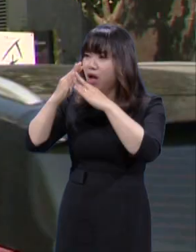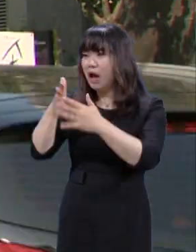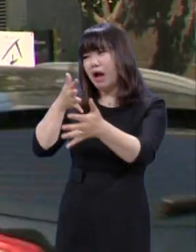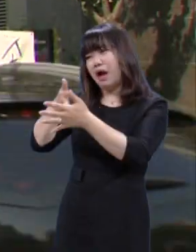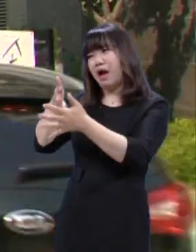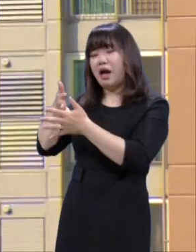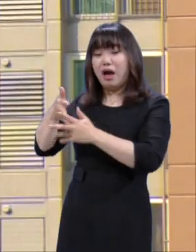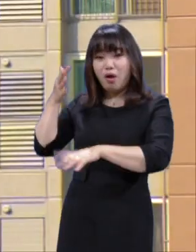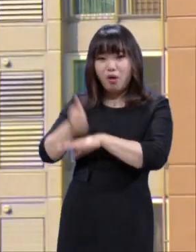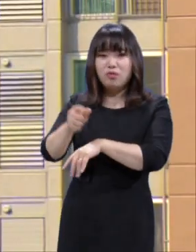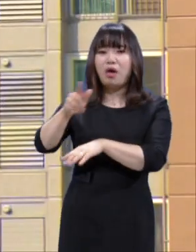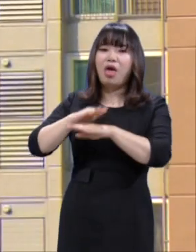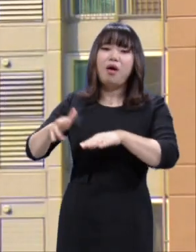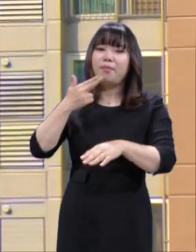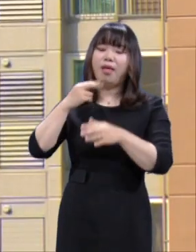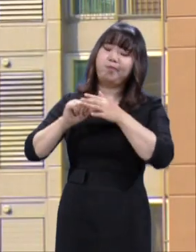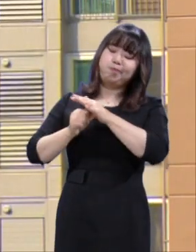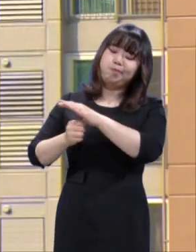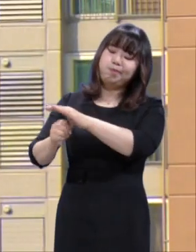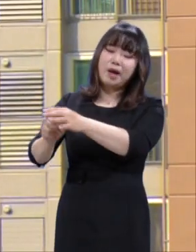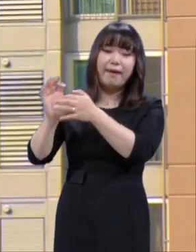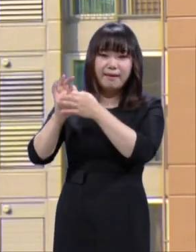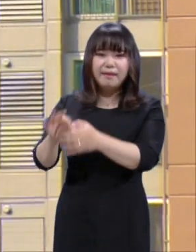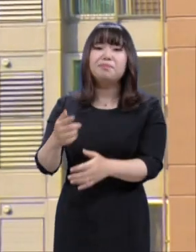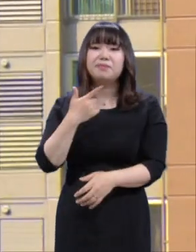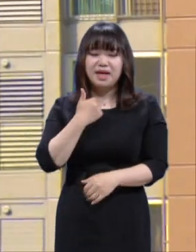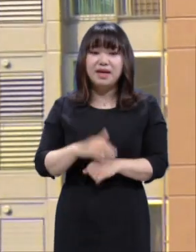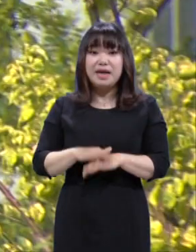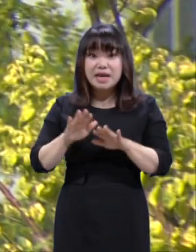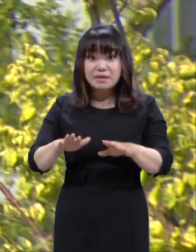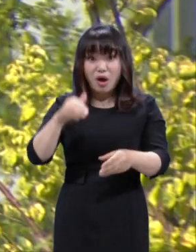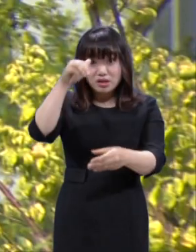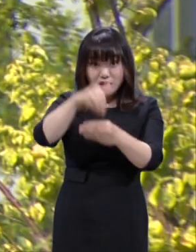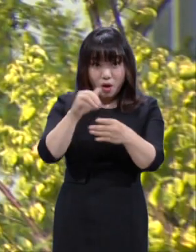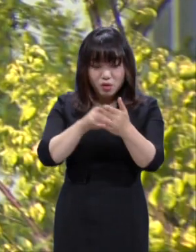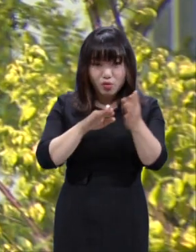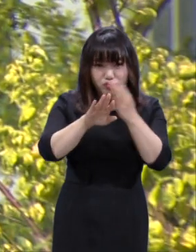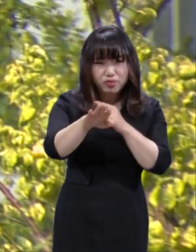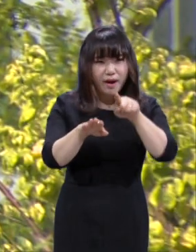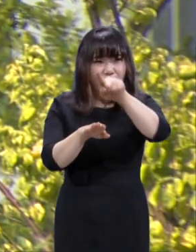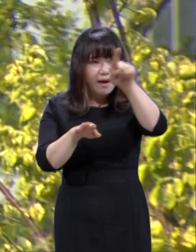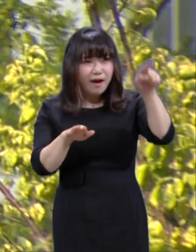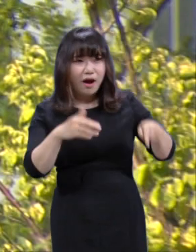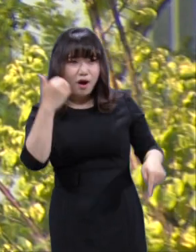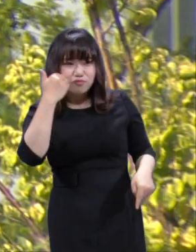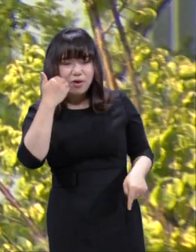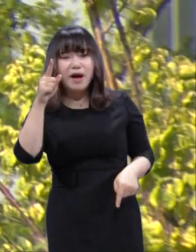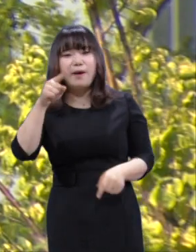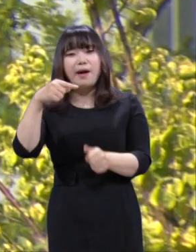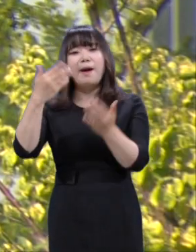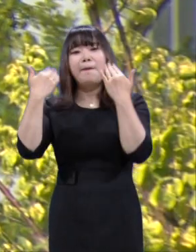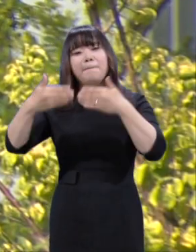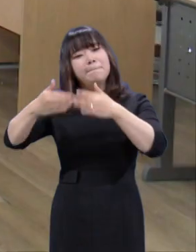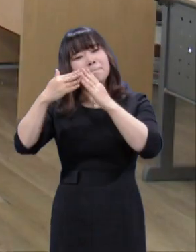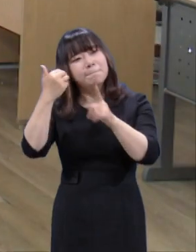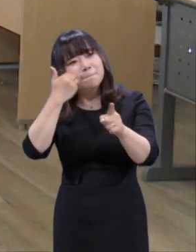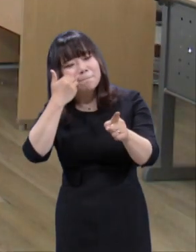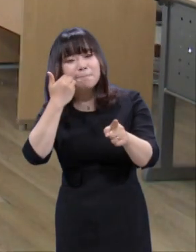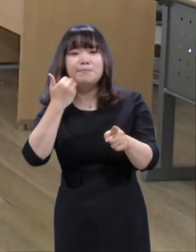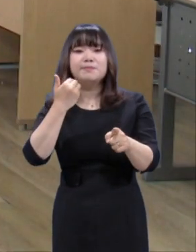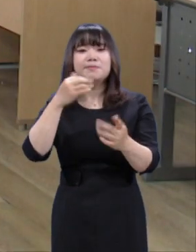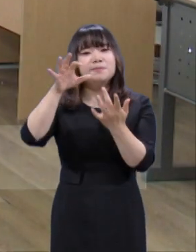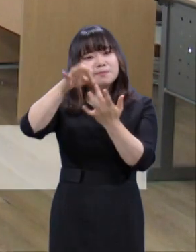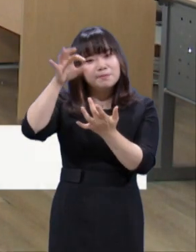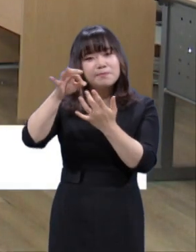부딪혀 그동안 해결이 어려운 난제였습니다. 이번 선거 후 차기 성동구청장이 풀어야 할 숙제입니다.